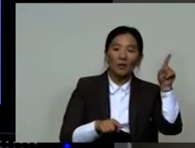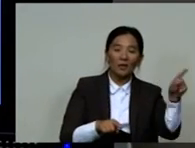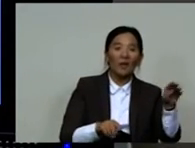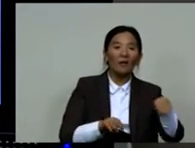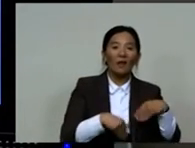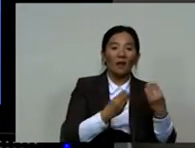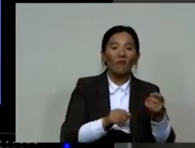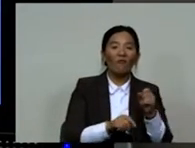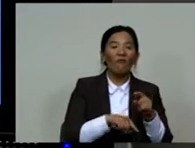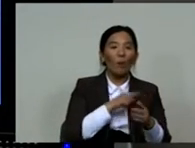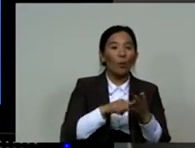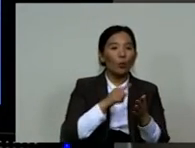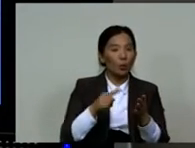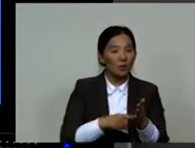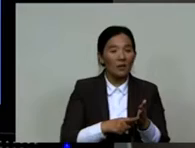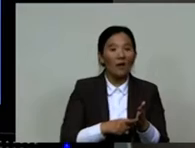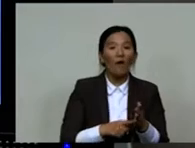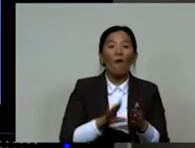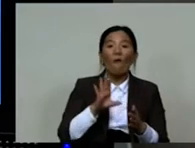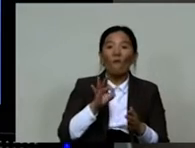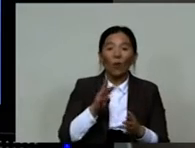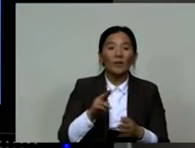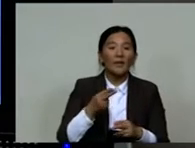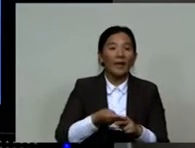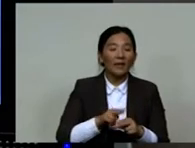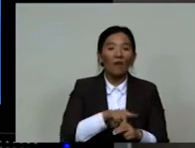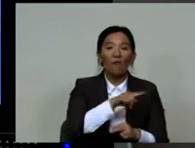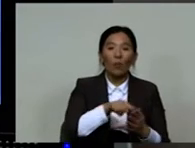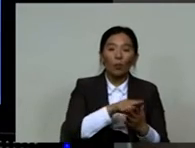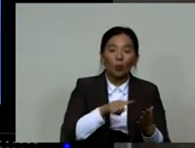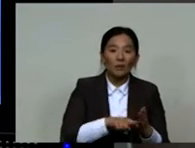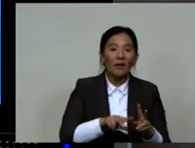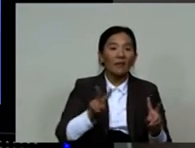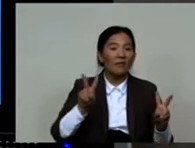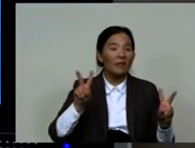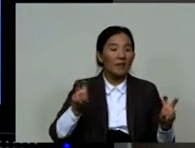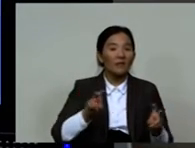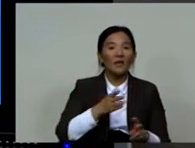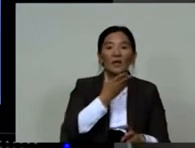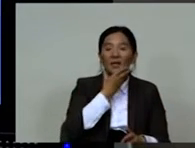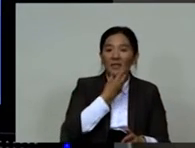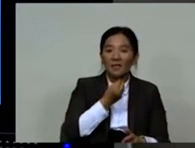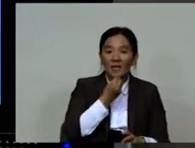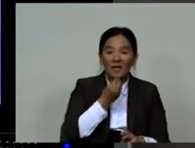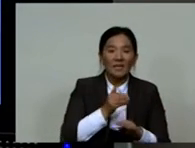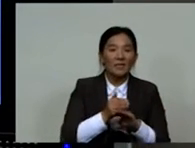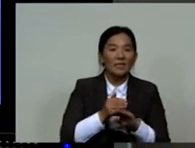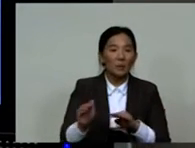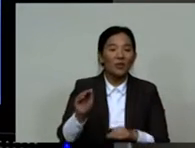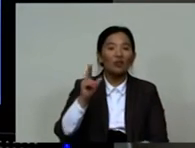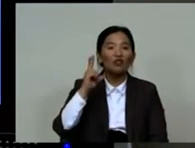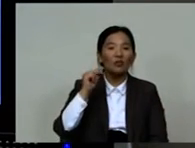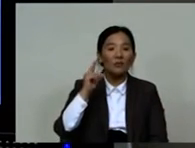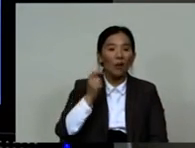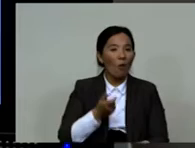даются вопросы. Вот этот вопрос назван «Красота степени числа». Видите,